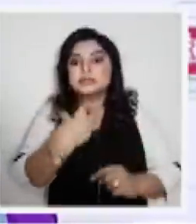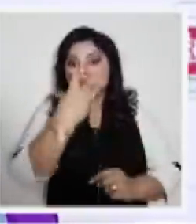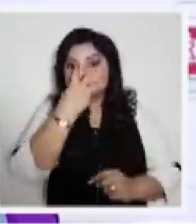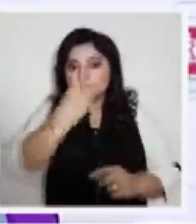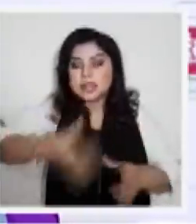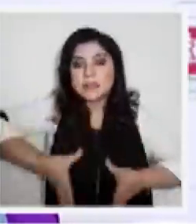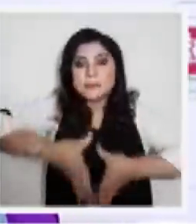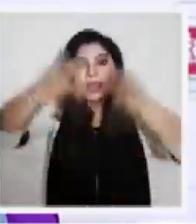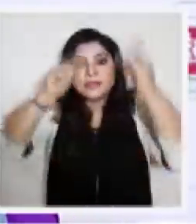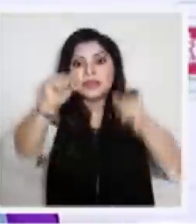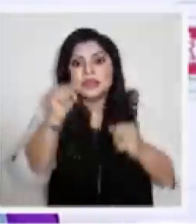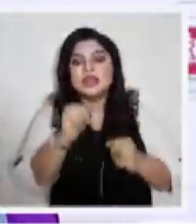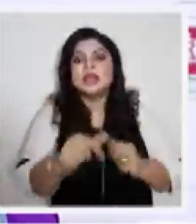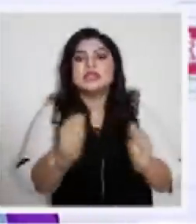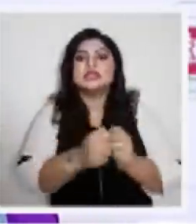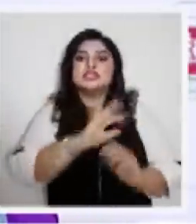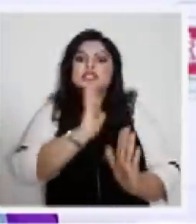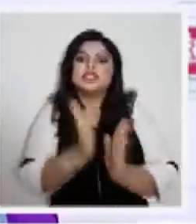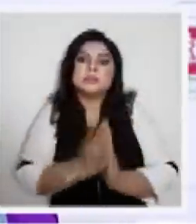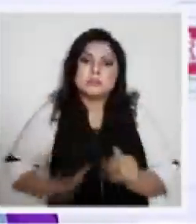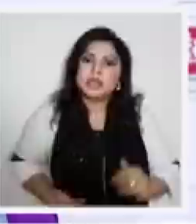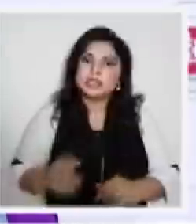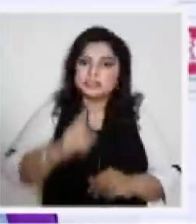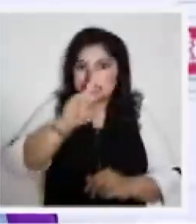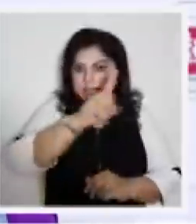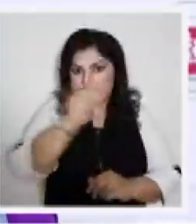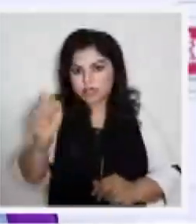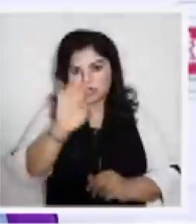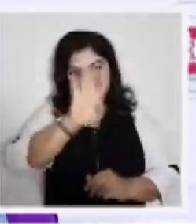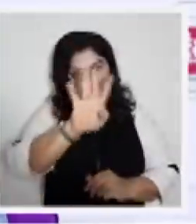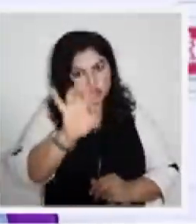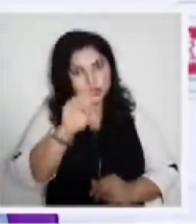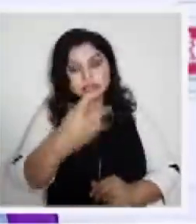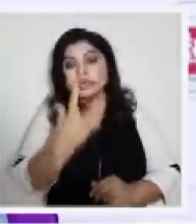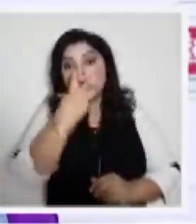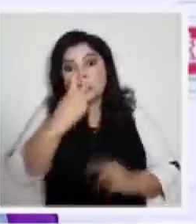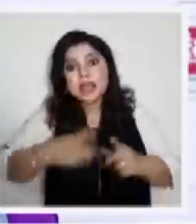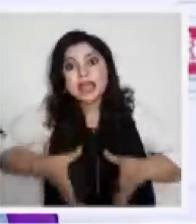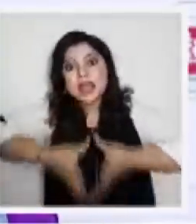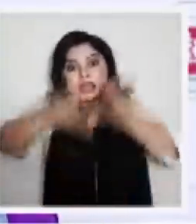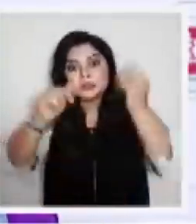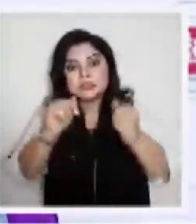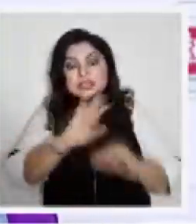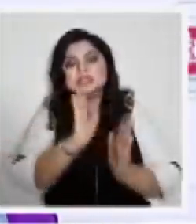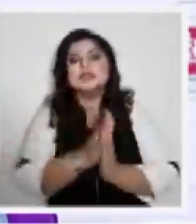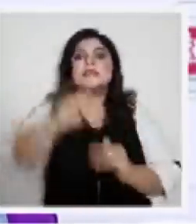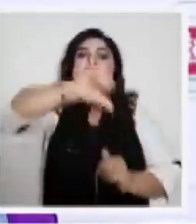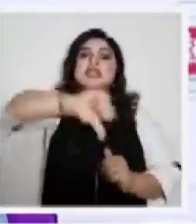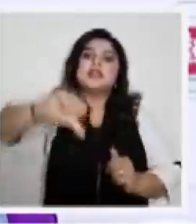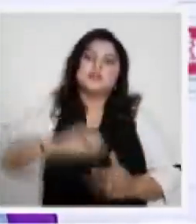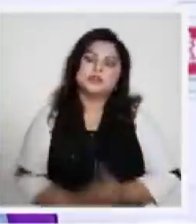সারা দেশে অক্সিজেন সিলিন্ডারের সংখ্যা 11,766টি, হাই ফ্লো ন্যাজাল ক্যানুলা সারা